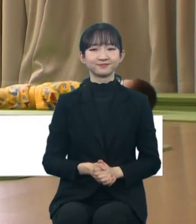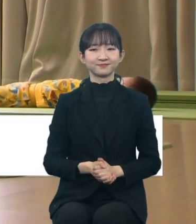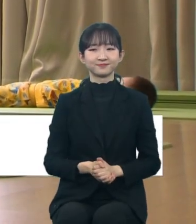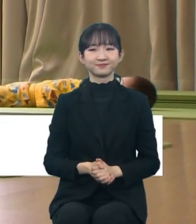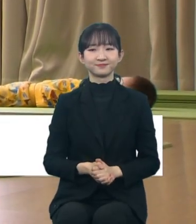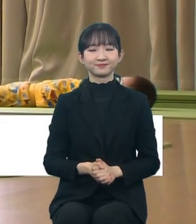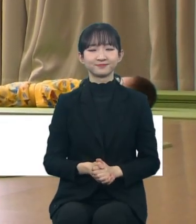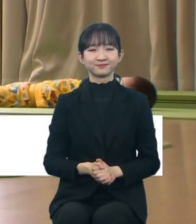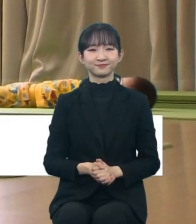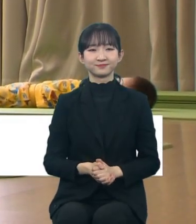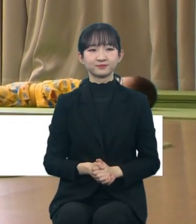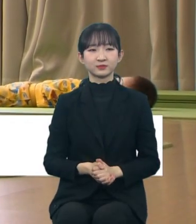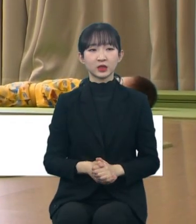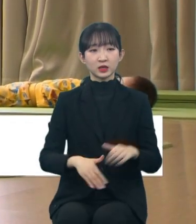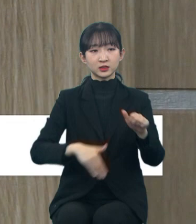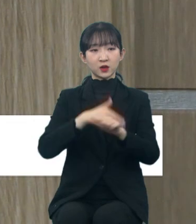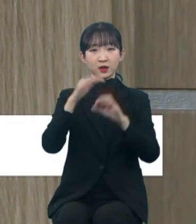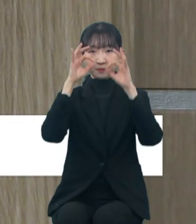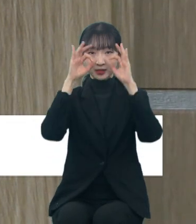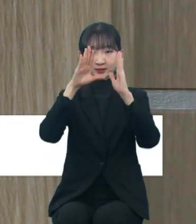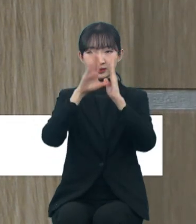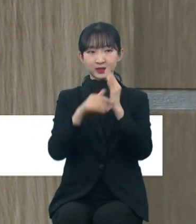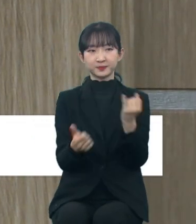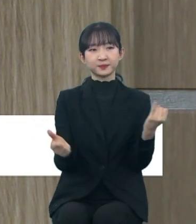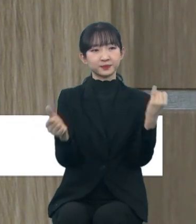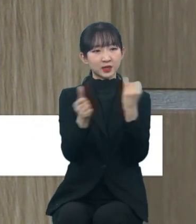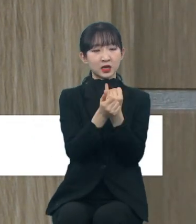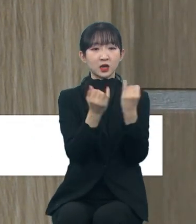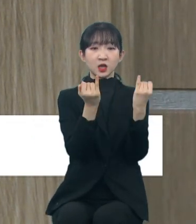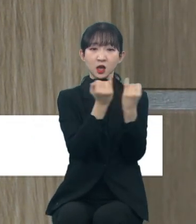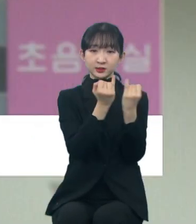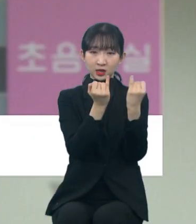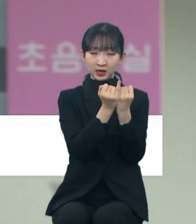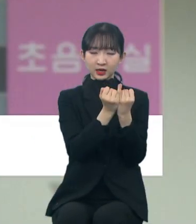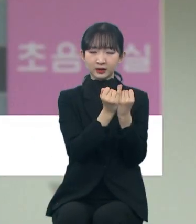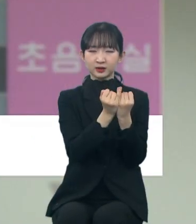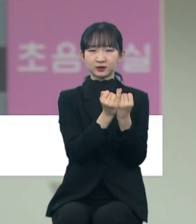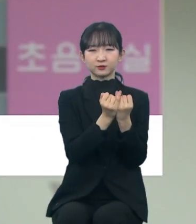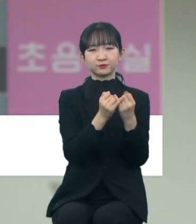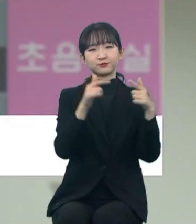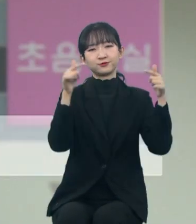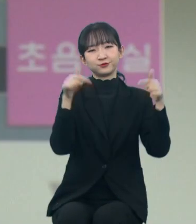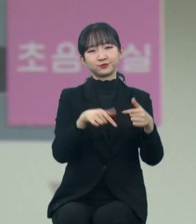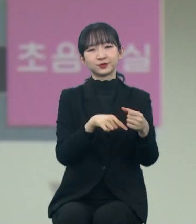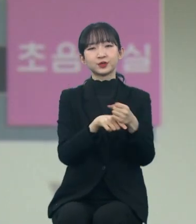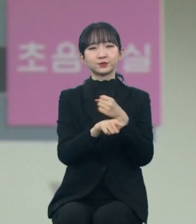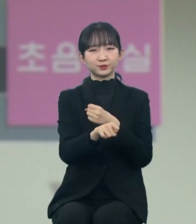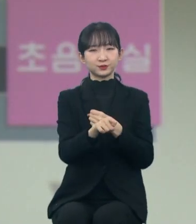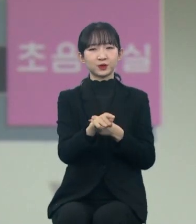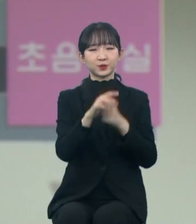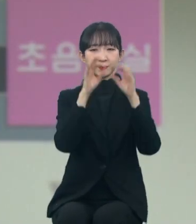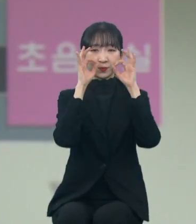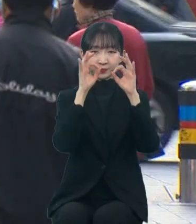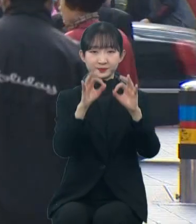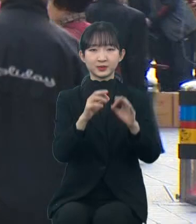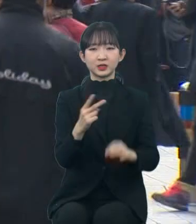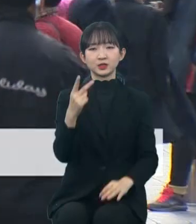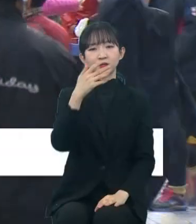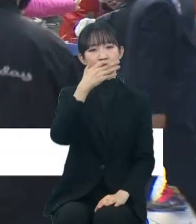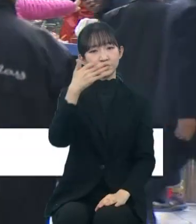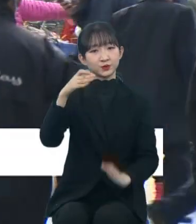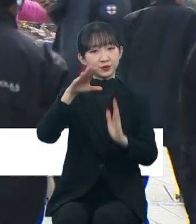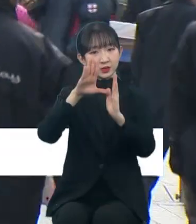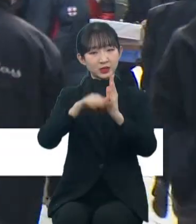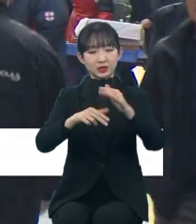근데 사실 이제 전체적으로 보면 기혼 여성의 비율이 이제 하락이 가장 큰 요인으로 작용한 걸로. 2019년 기준